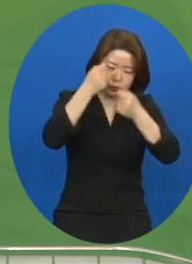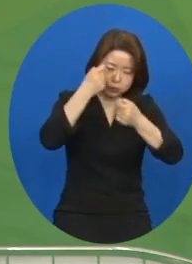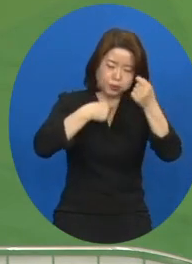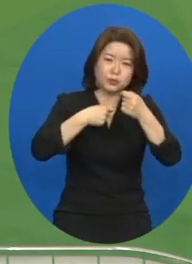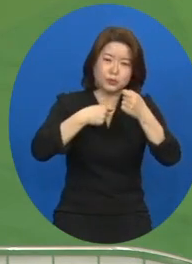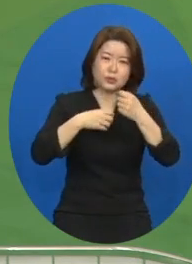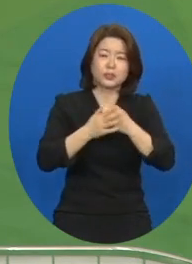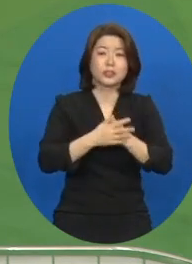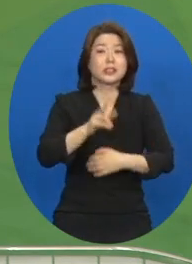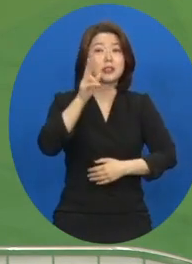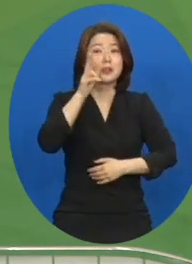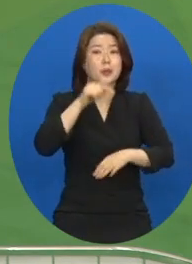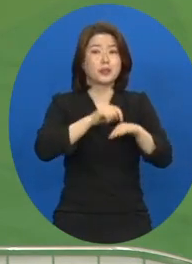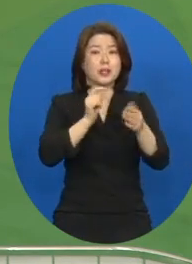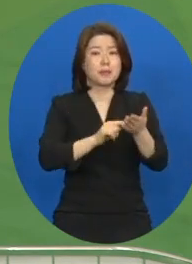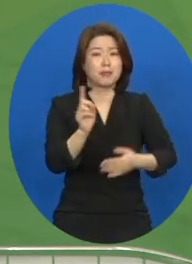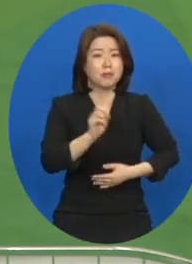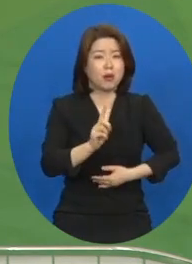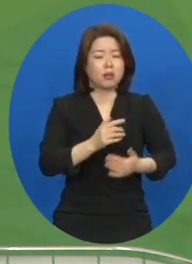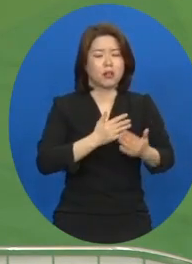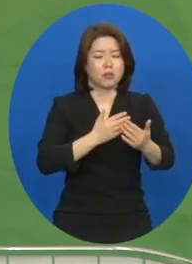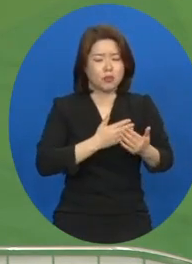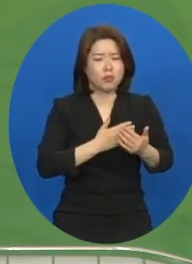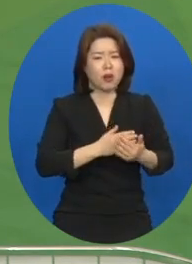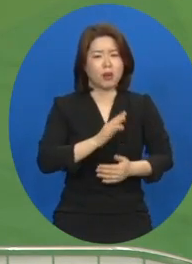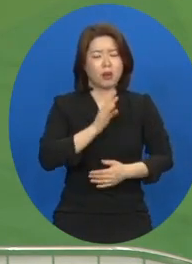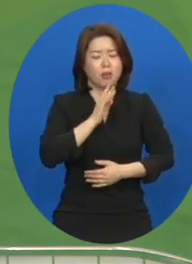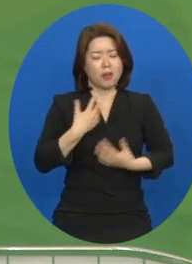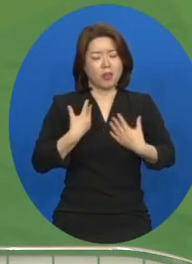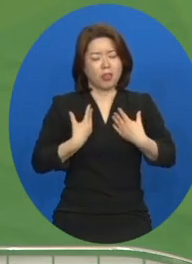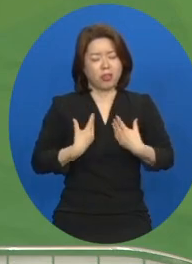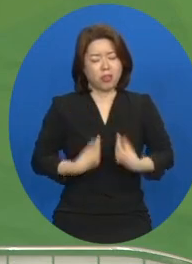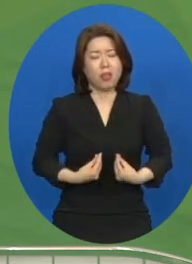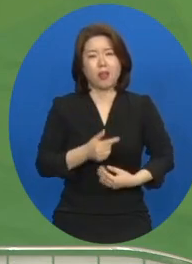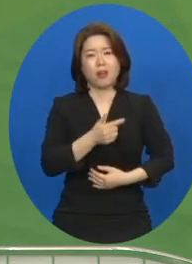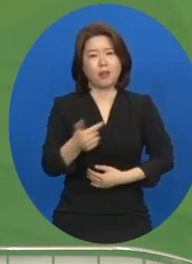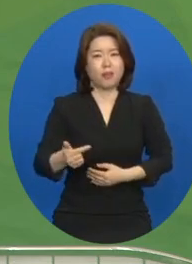여호수아 마음은 두렵기도 하고 너무너무 낙심이 되었습니다.